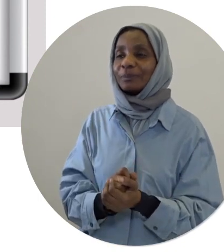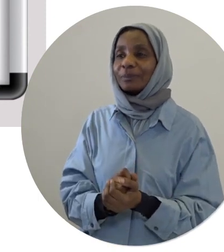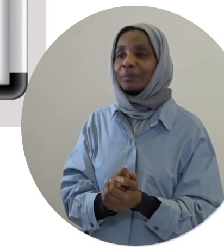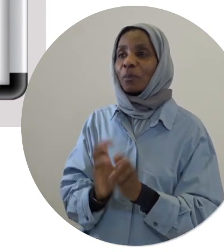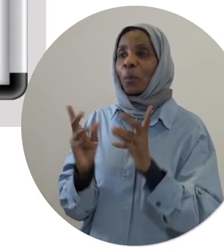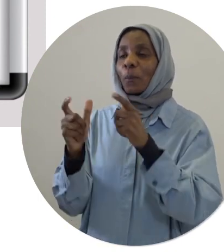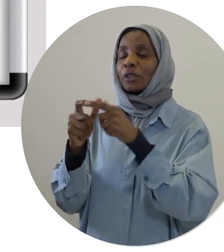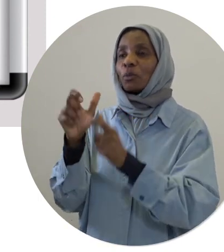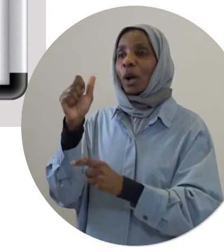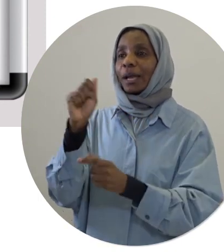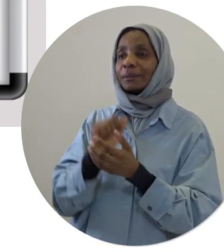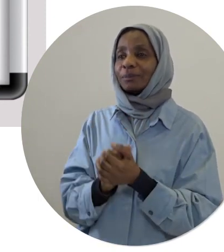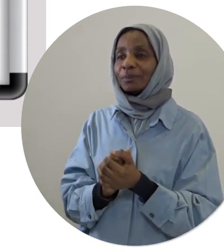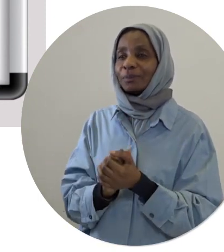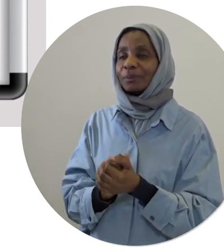الأولى.